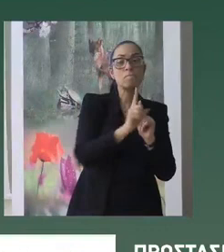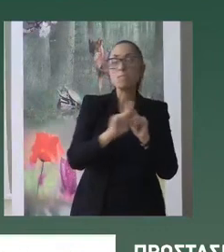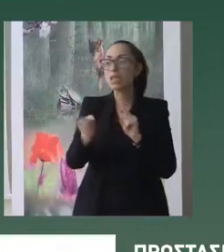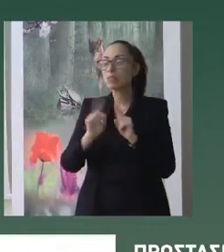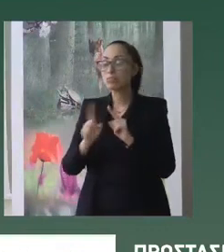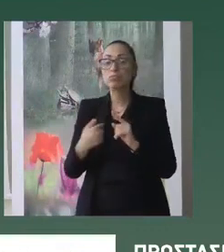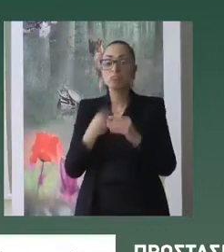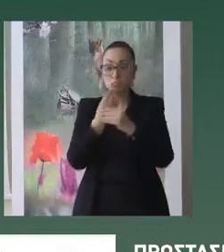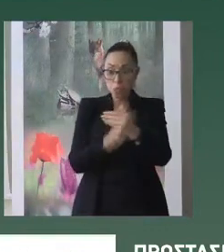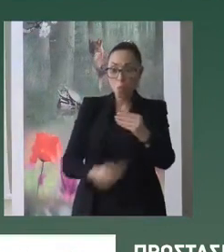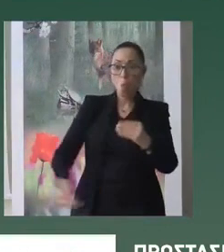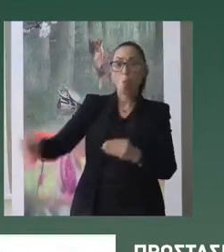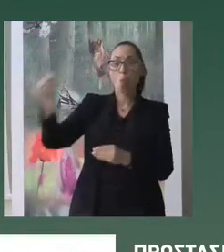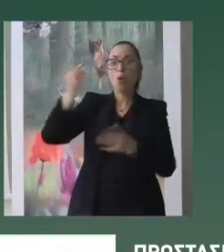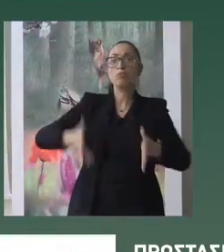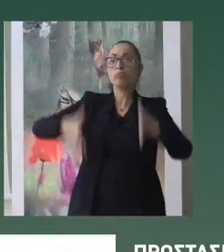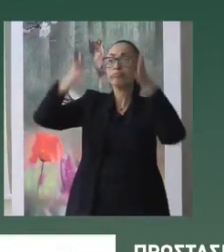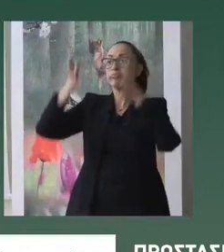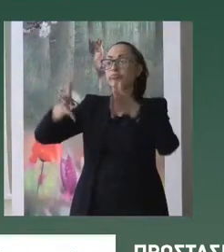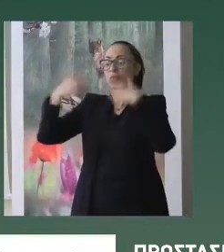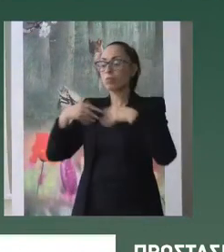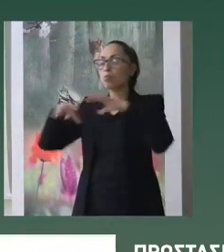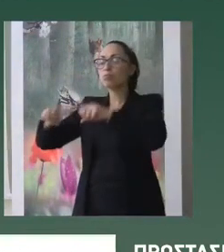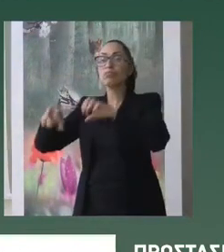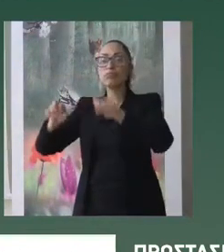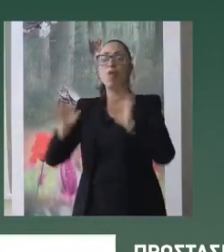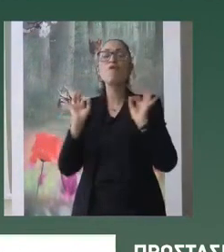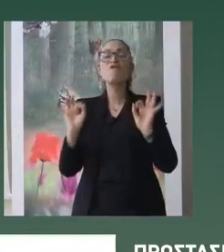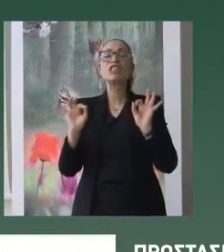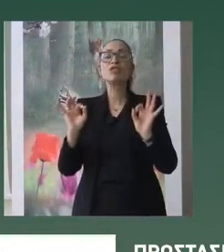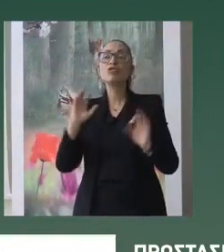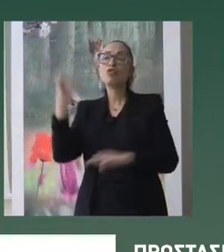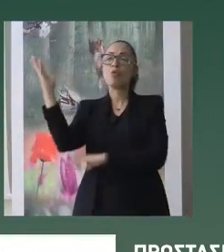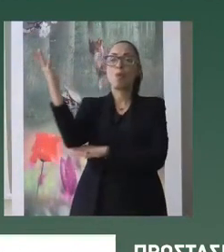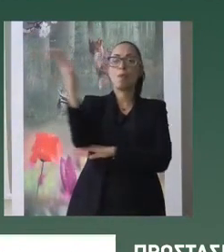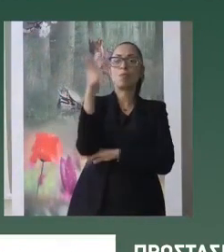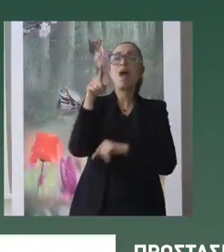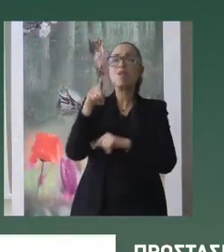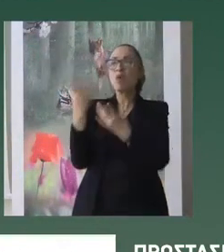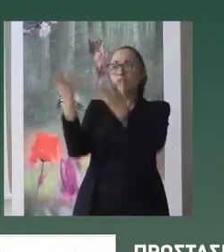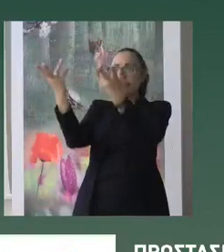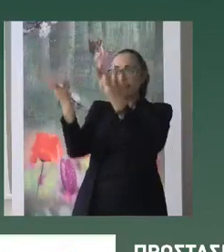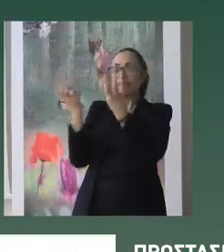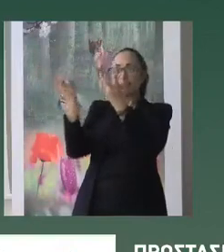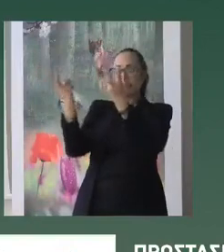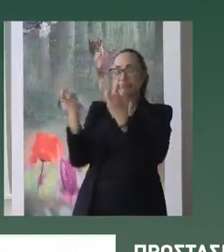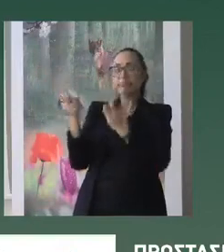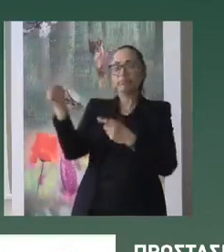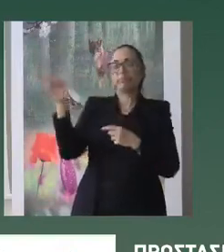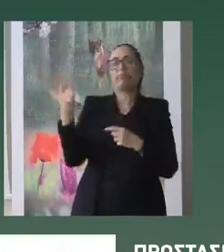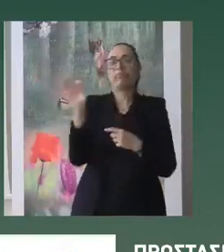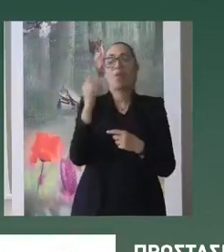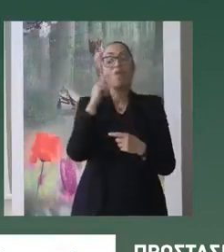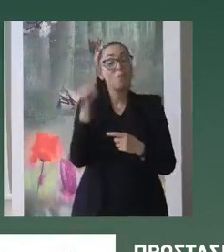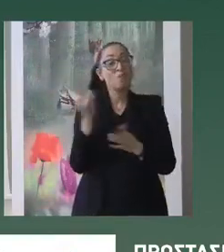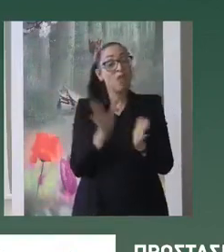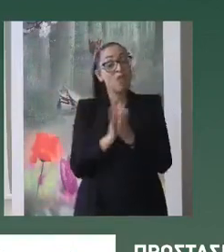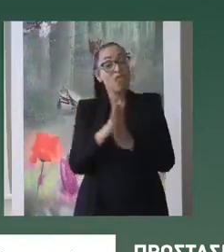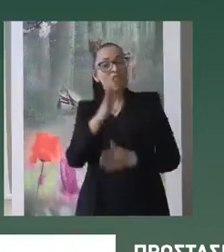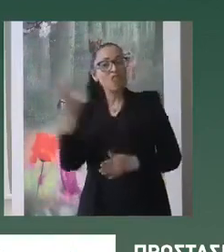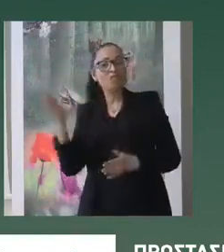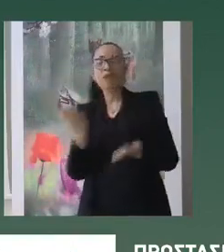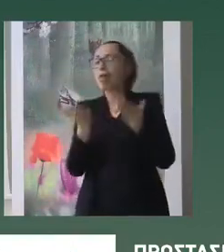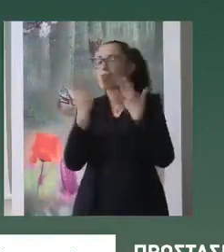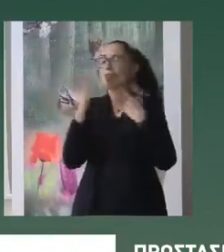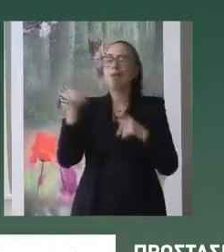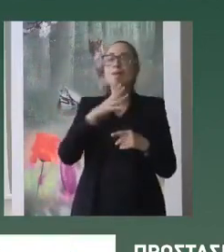Αυξάνω τα κτίρια. Καταλαμβάνω φυσικό περιβάλλον. Δηλαδή αυτό που δεσμεύει το διοξείδιο του άνθρακα. Και εδώ βλέπετε δεξιά δεν υπάρχει το